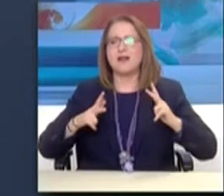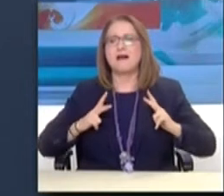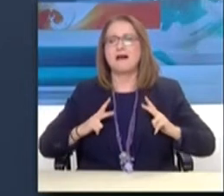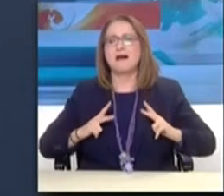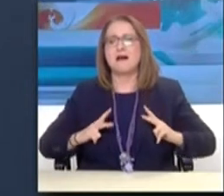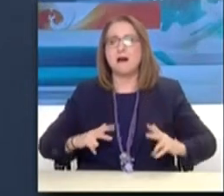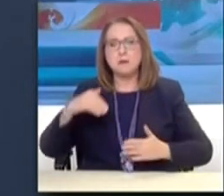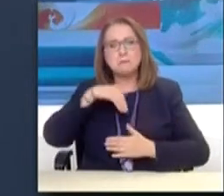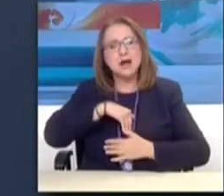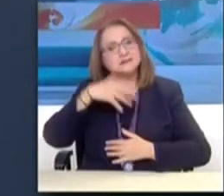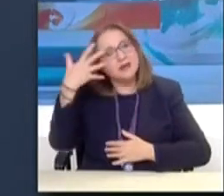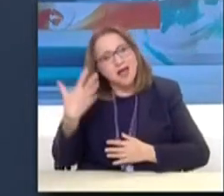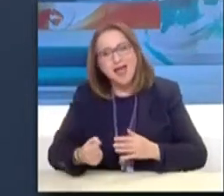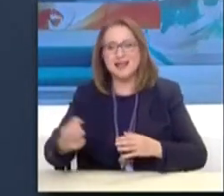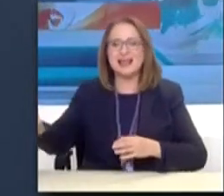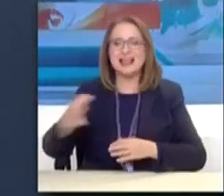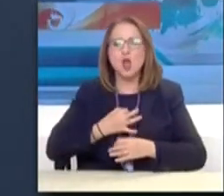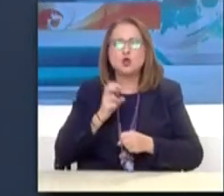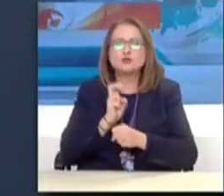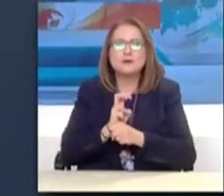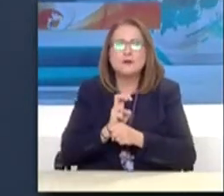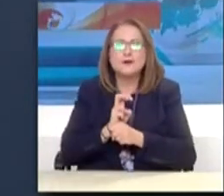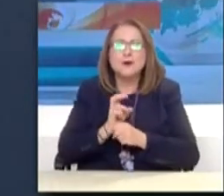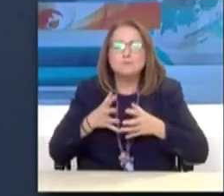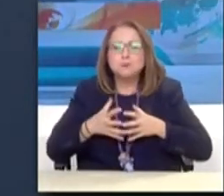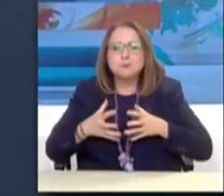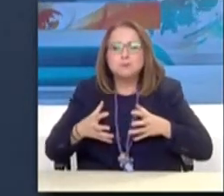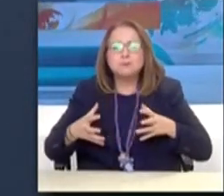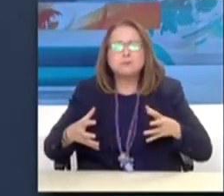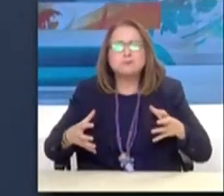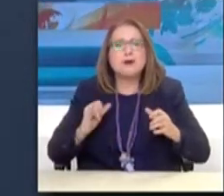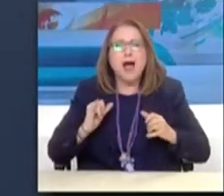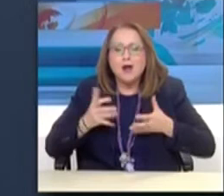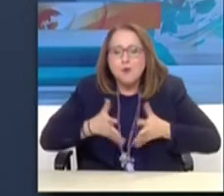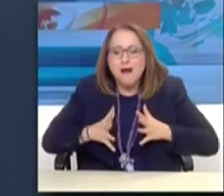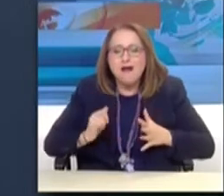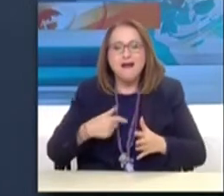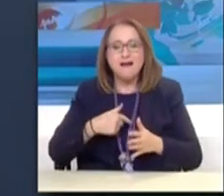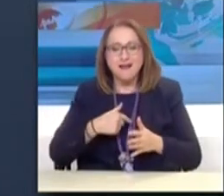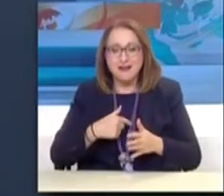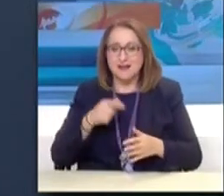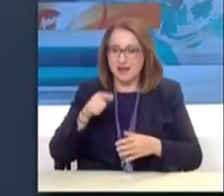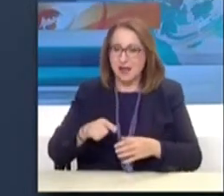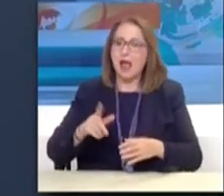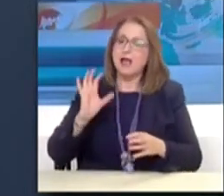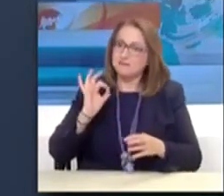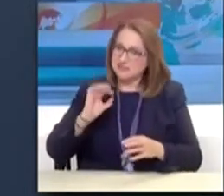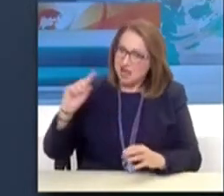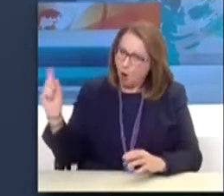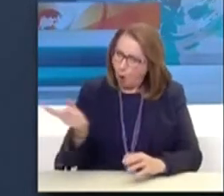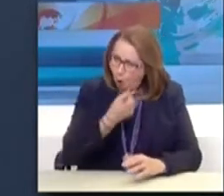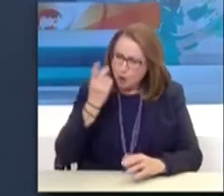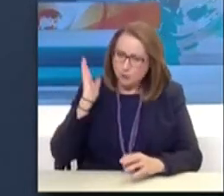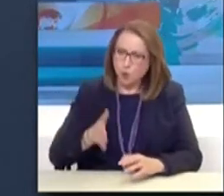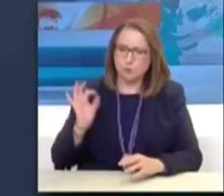ιού. Όλοι κινδυνεύουμε από το νέο ιό, αλλά άλλος ο κίνδυνος για τις μικρές ηλικίες, σχεδόν